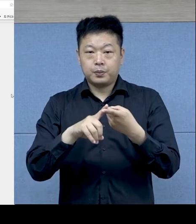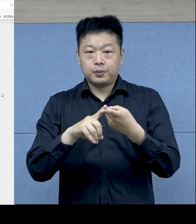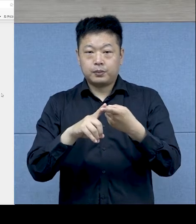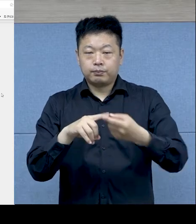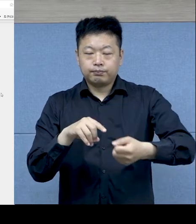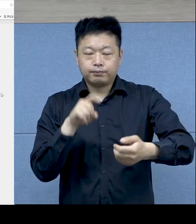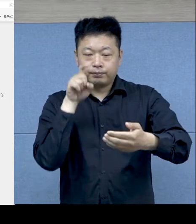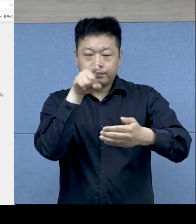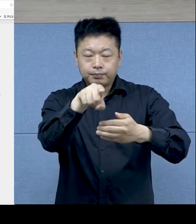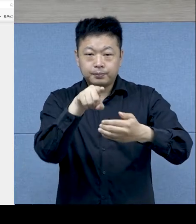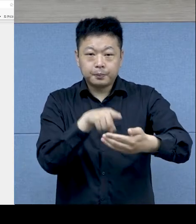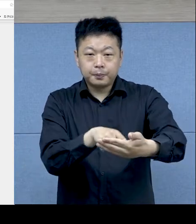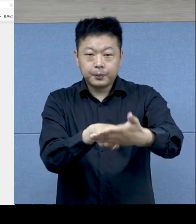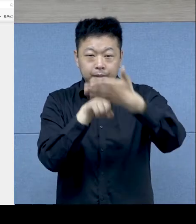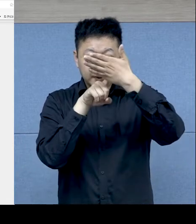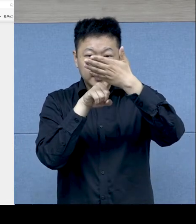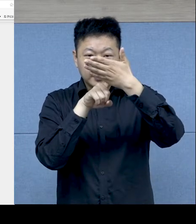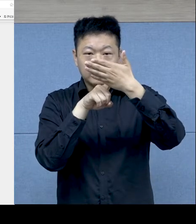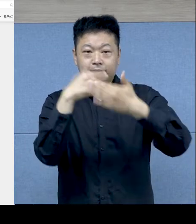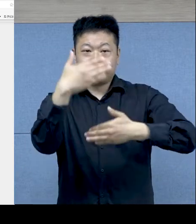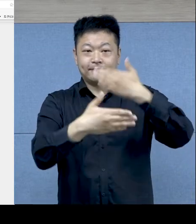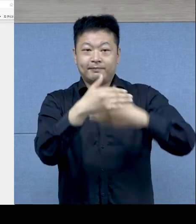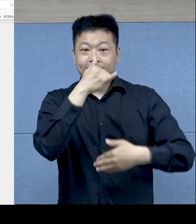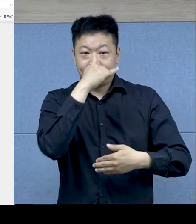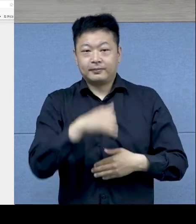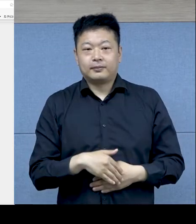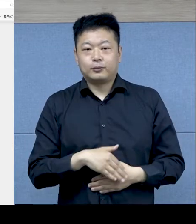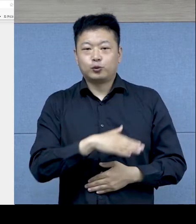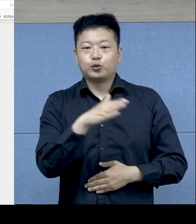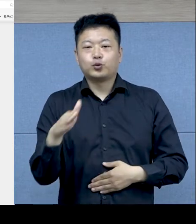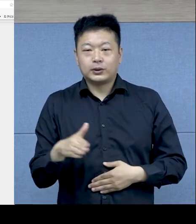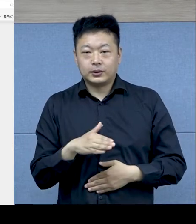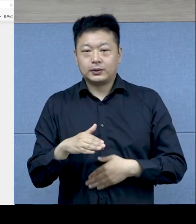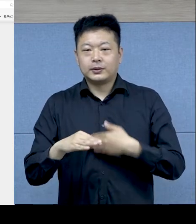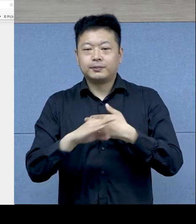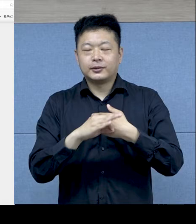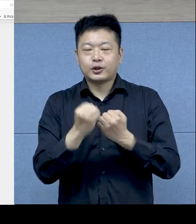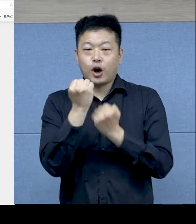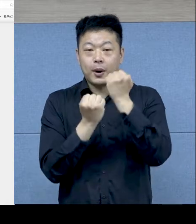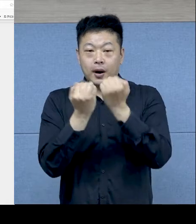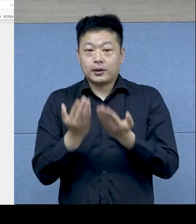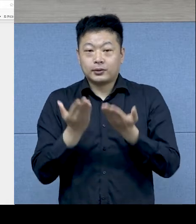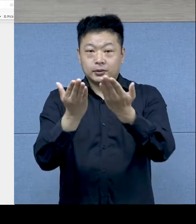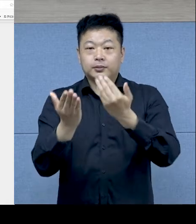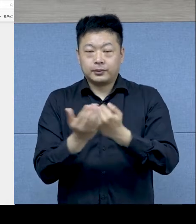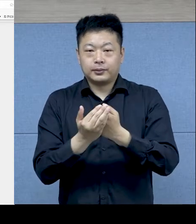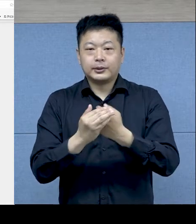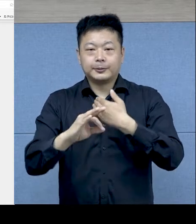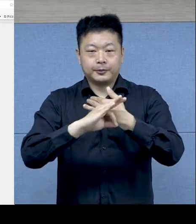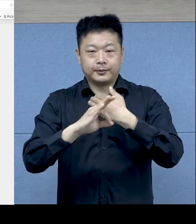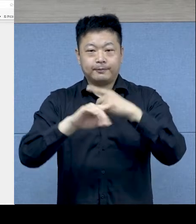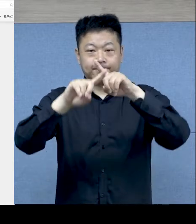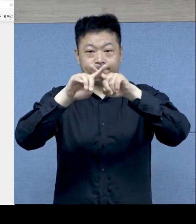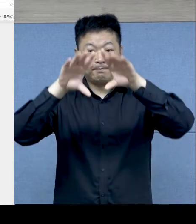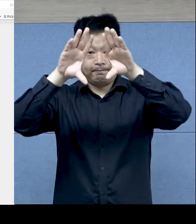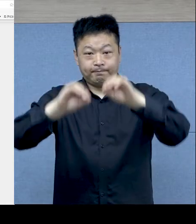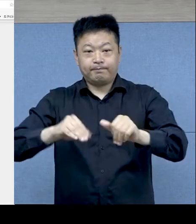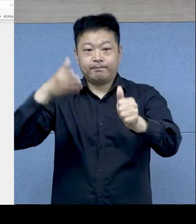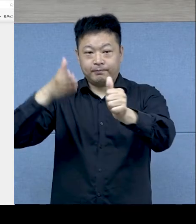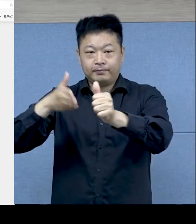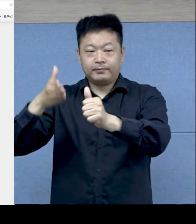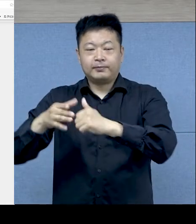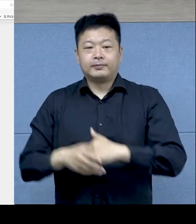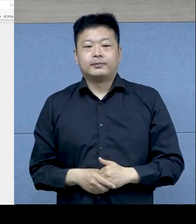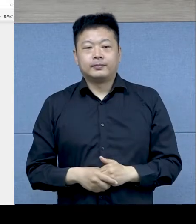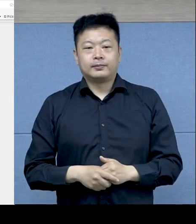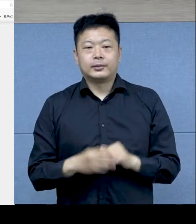이처럼 들어가시면 교육 영상이 뜨는데요. 저희는 이제 저희 것으로 다시 안내 드릴 예정이니 닫기를 눌러주시고